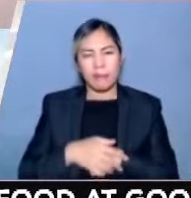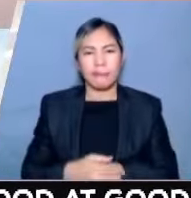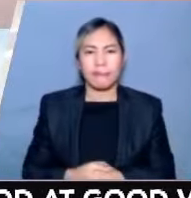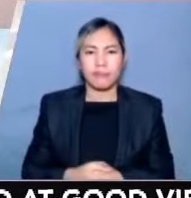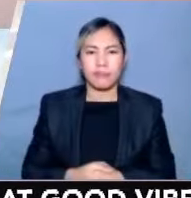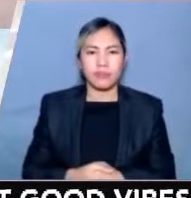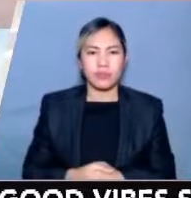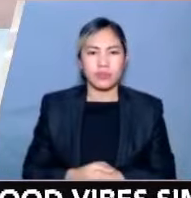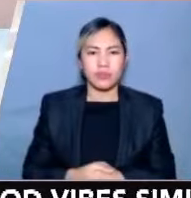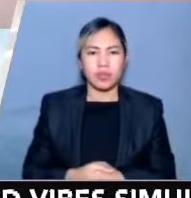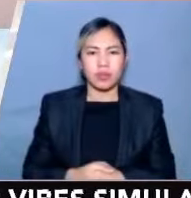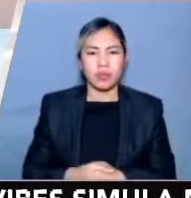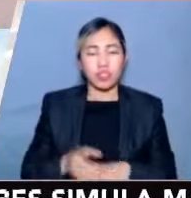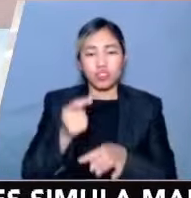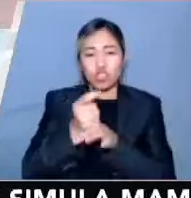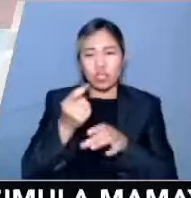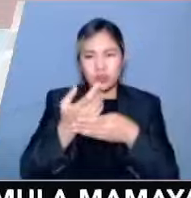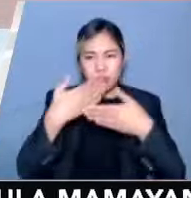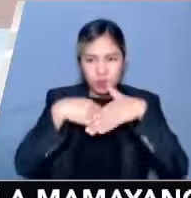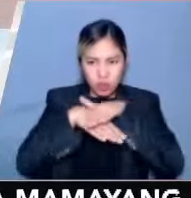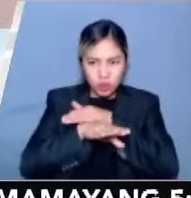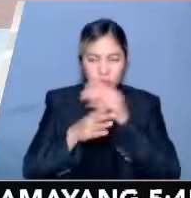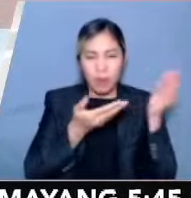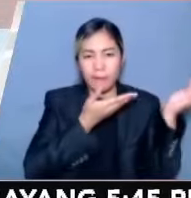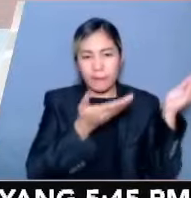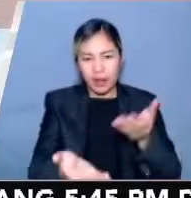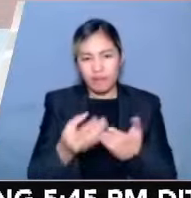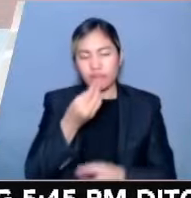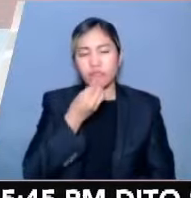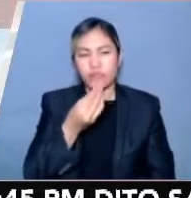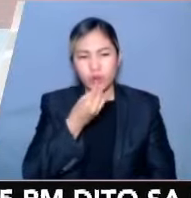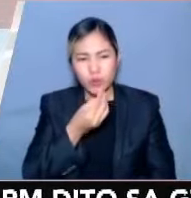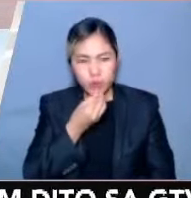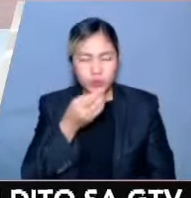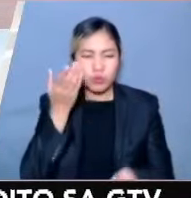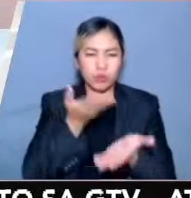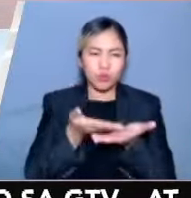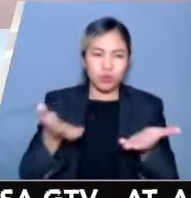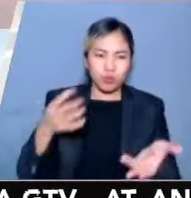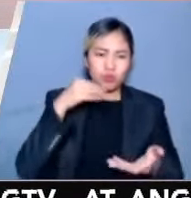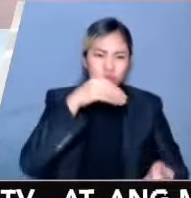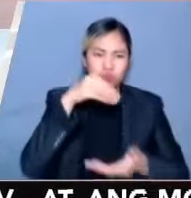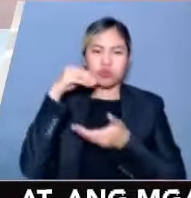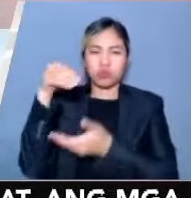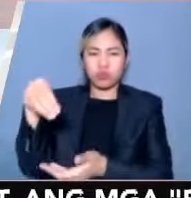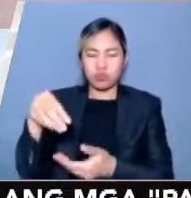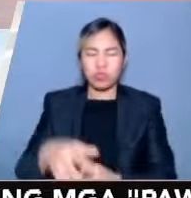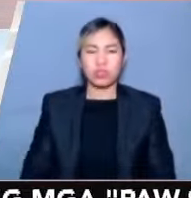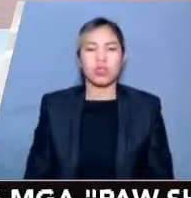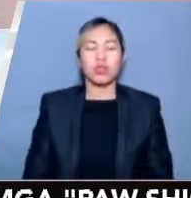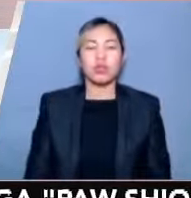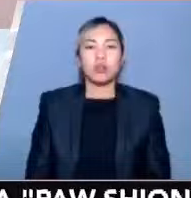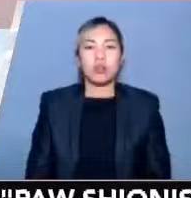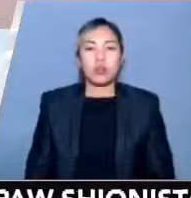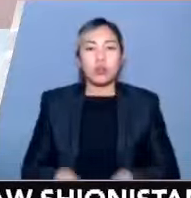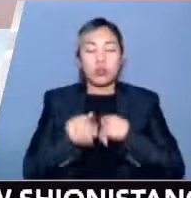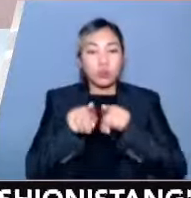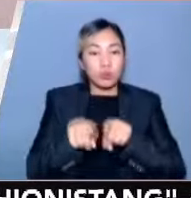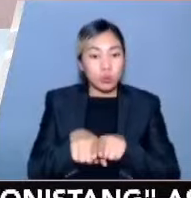na nagdadala ng pagkain, ng iba't iba pa pong tulong. At ganun din po, sir, itong ang isa po